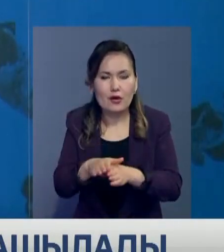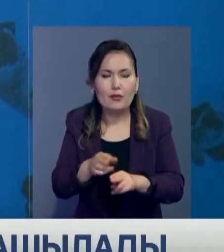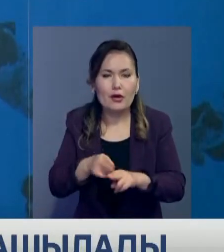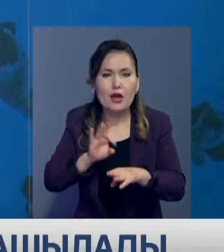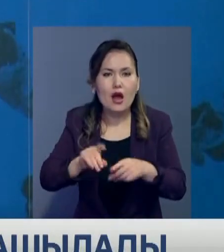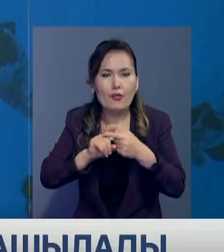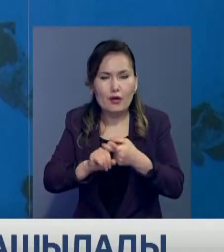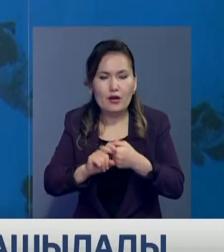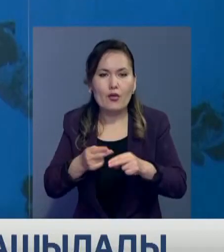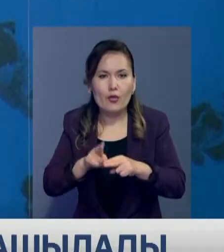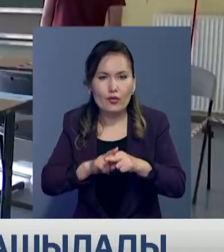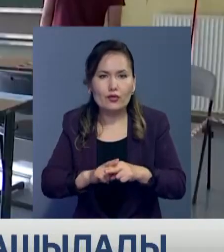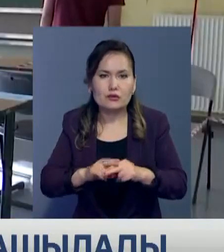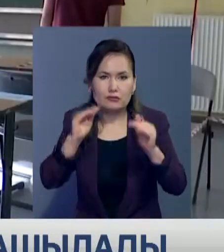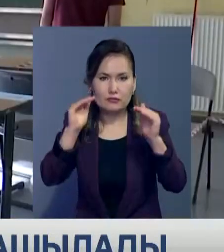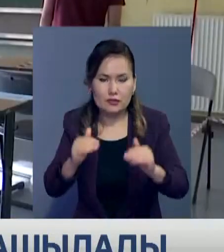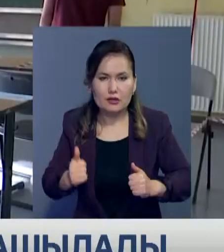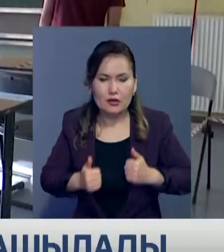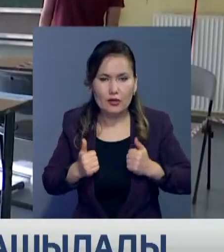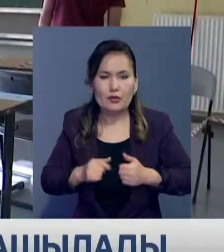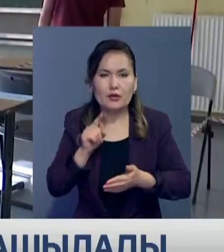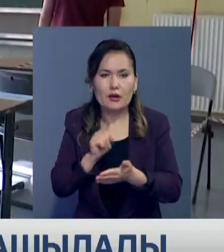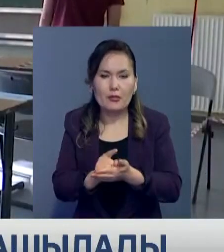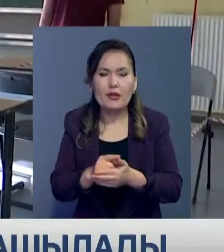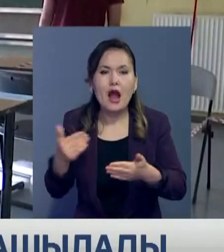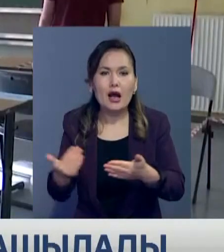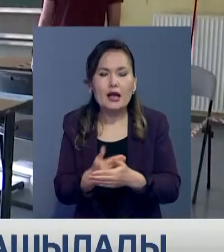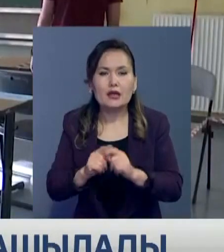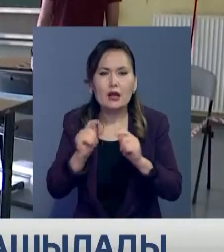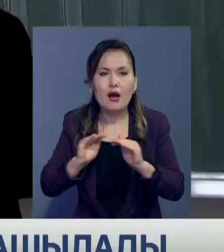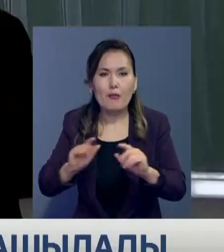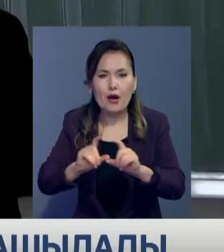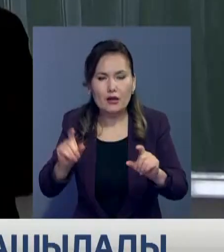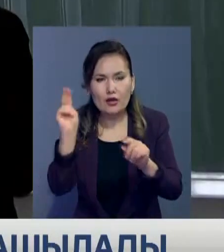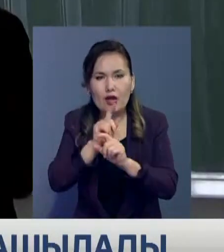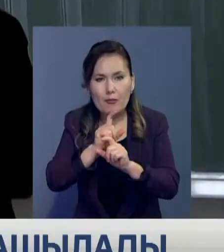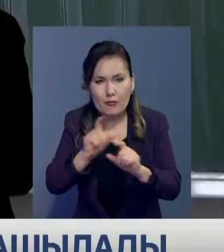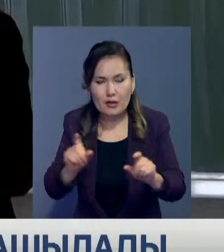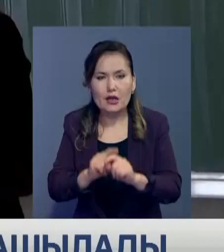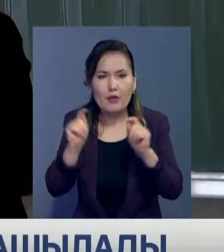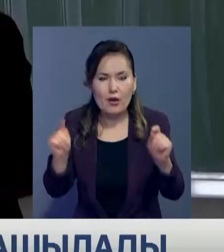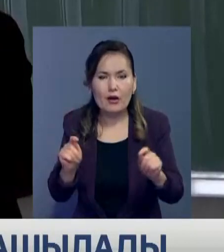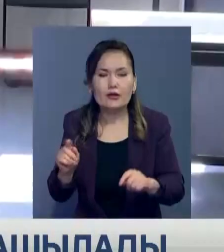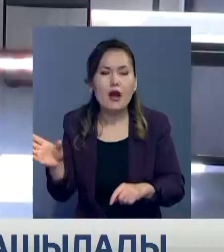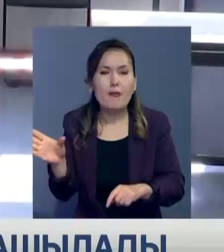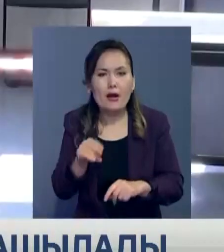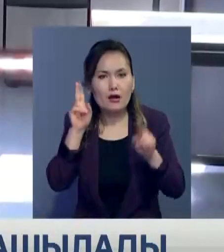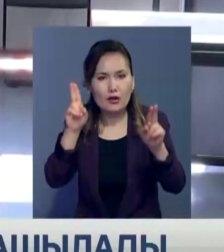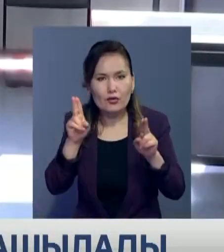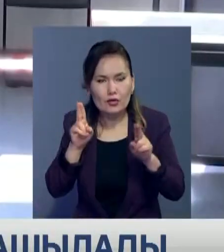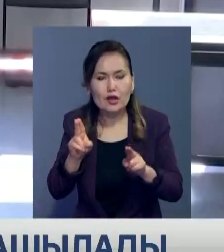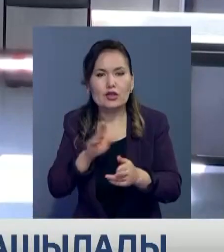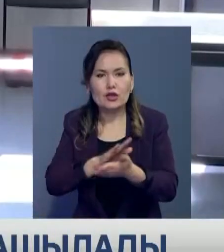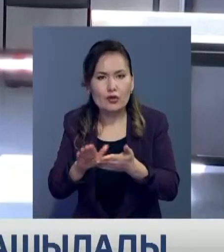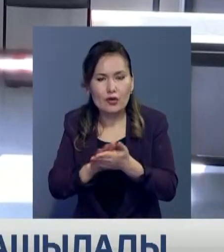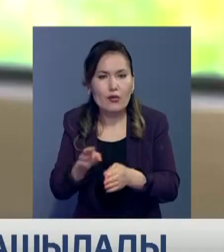саны өспейтініне кепіл болмақ. Қайта ашылатын балабақшалар мен бастауыш мектептерде тазалық шаралары мұқият сақталады. Сарапшылардың